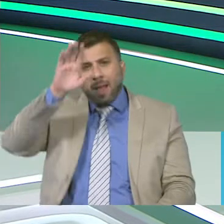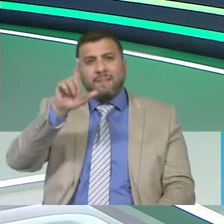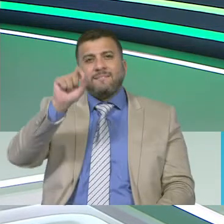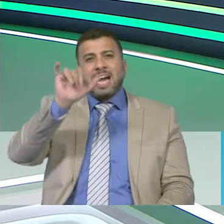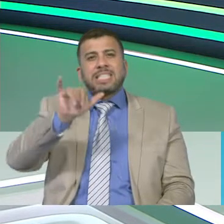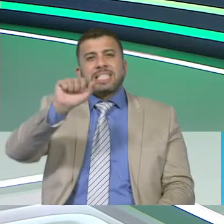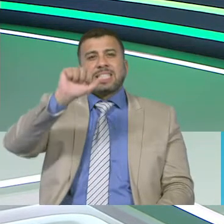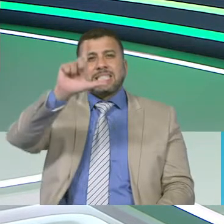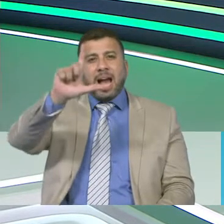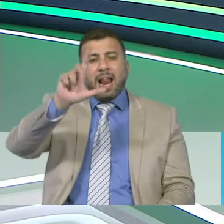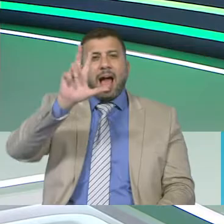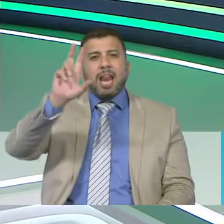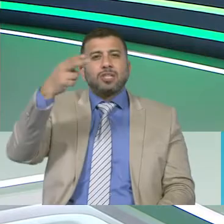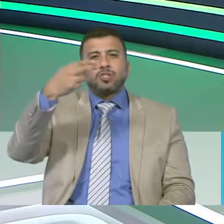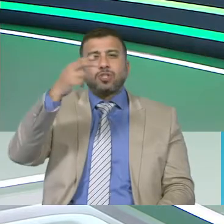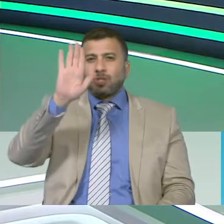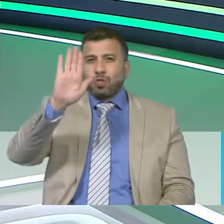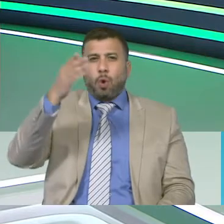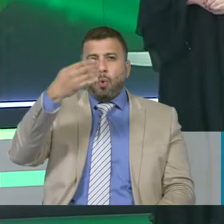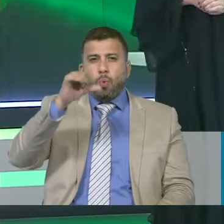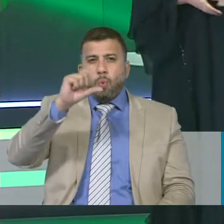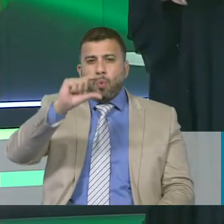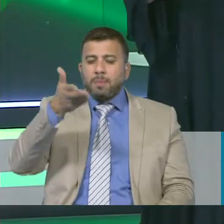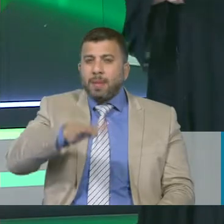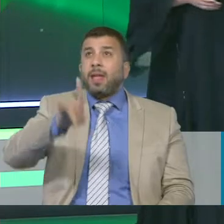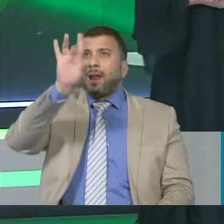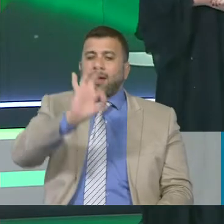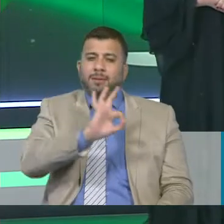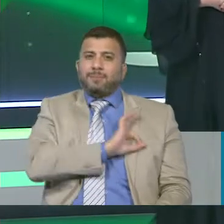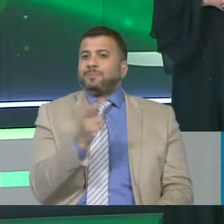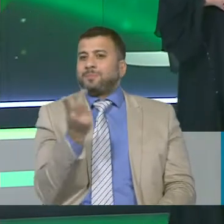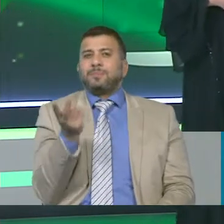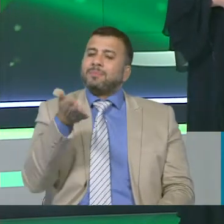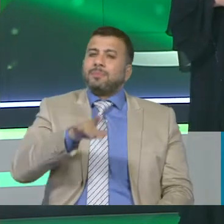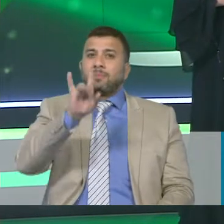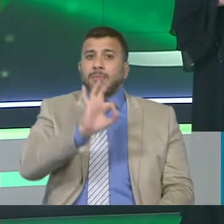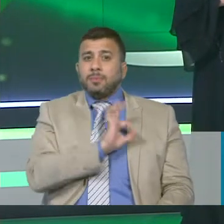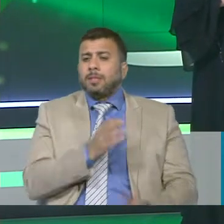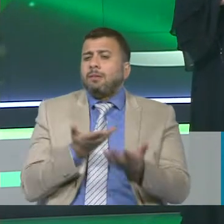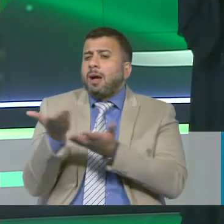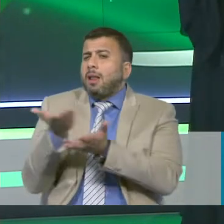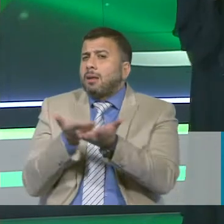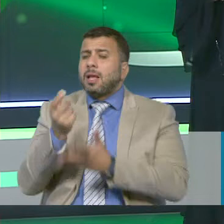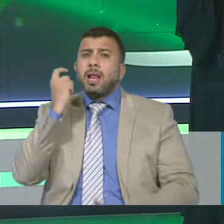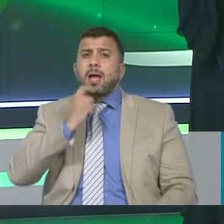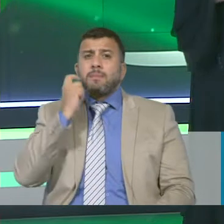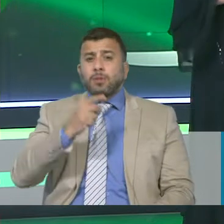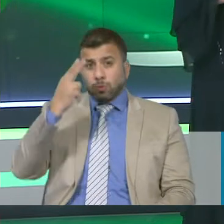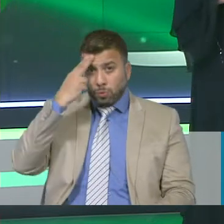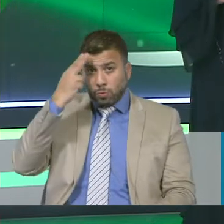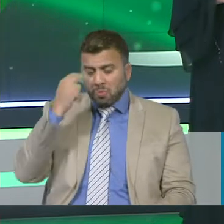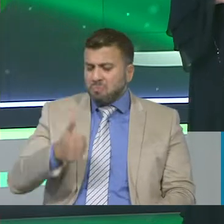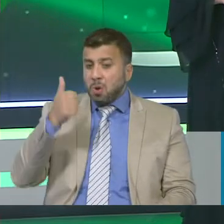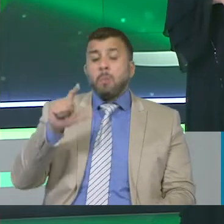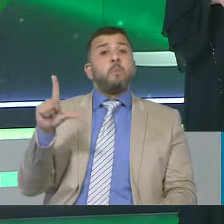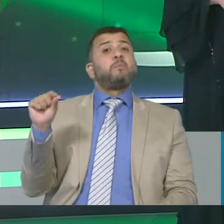عبد العزيز آل سعود طيب الله ثراهما. وتعد تجربة العلاقات الإماراتية السعودية ناجحة